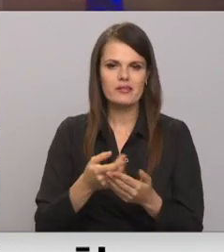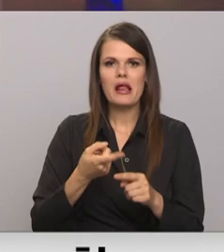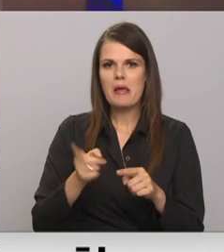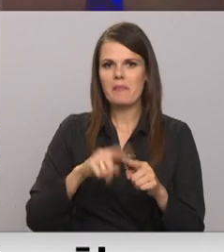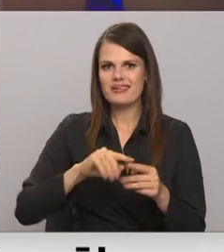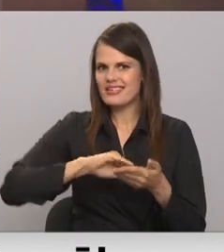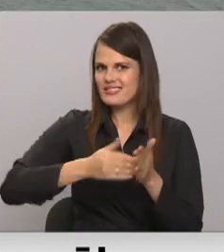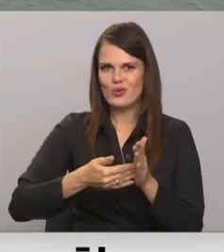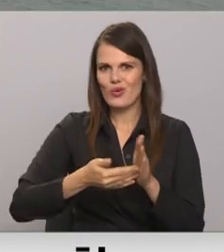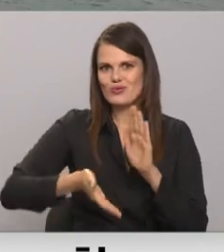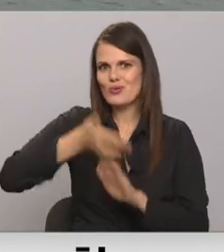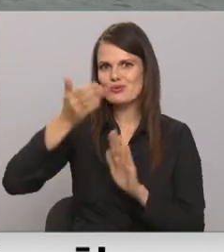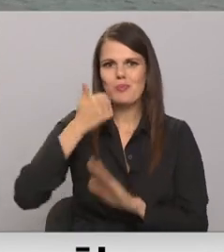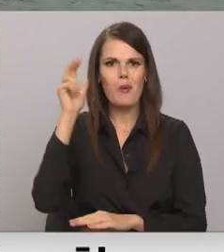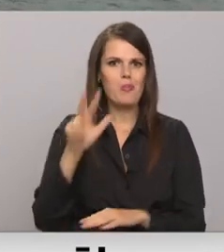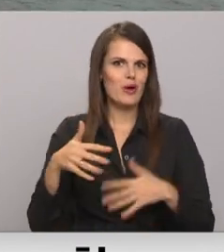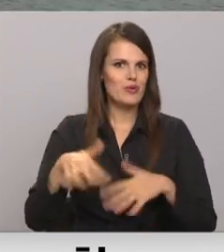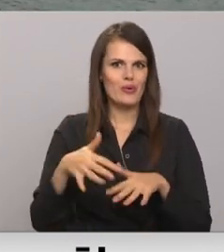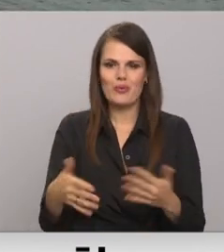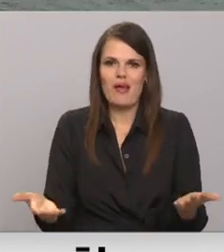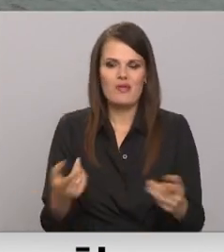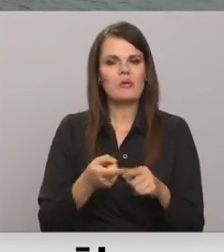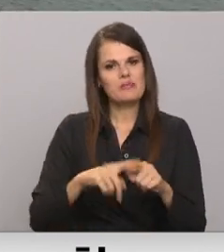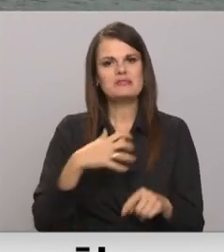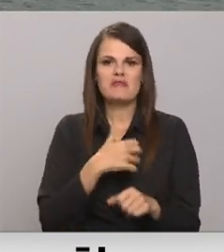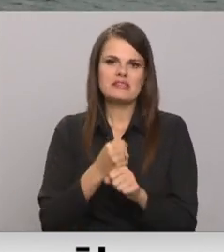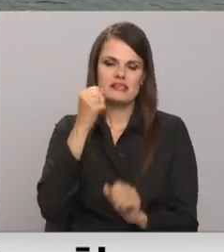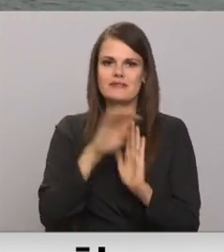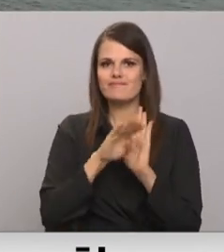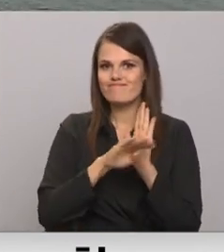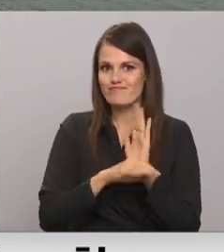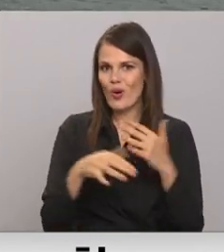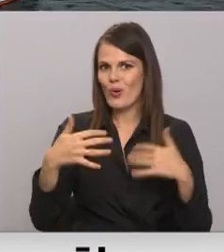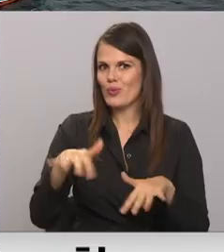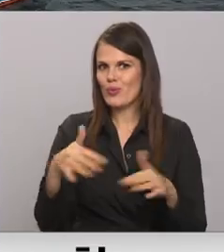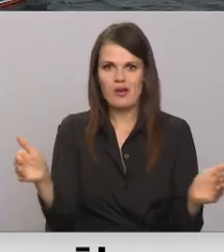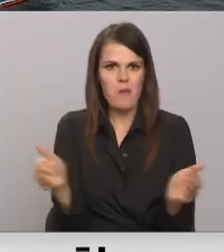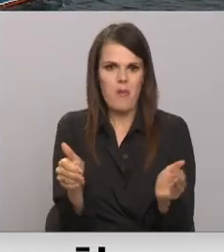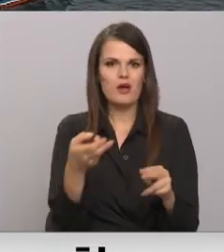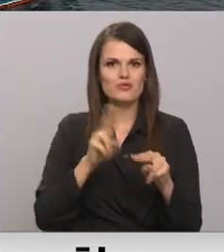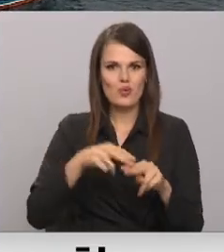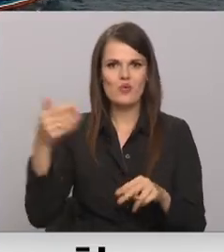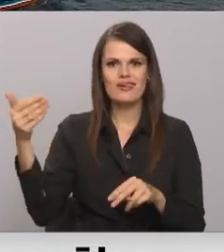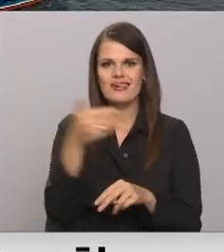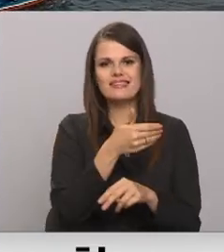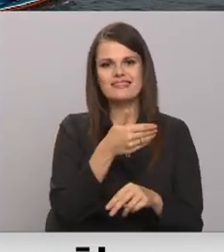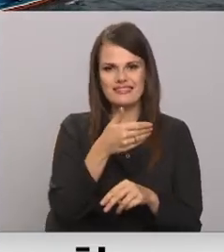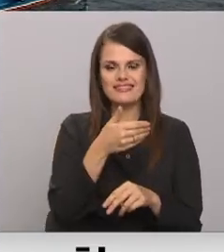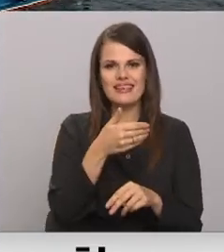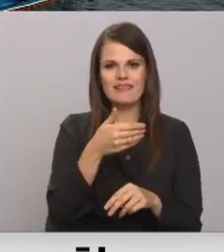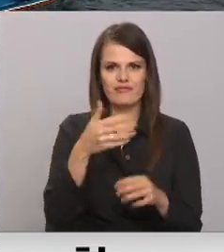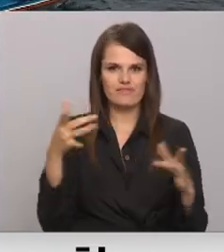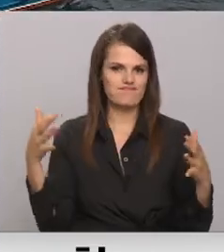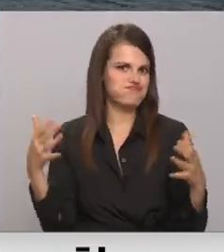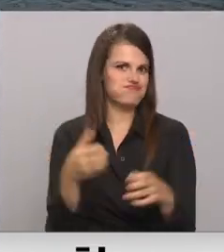lēmumi. Jūra ir tik liela, cik ir, un zivju resursi pamazām būs izsmelti. Tā atzīst viens no Rojas piekrastes